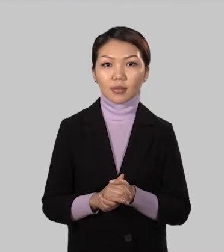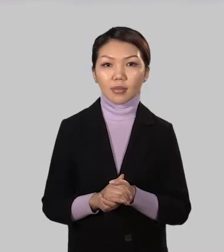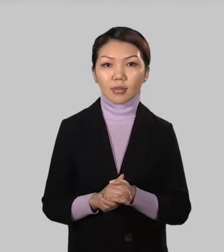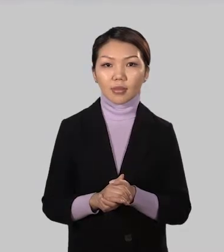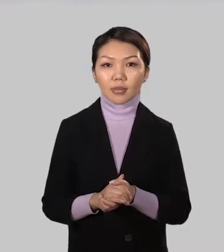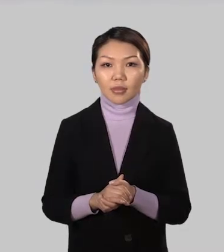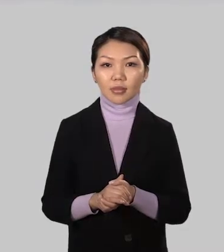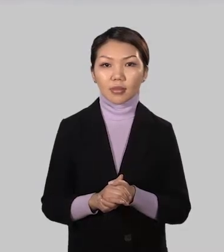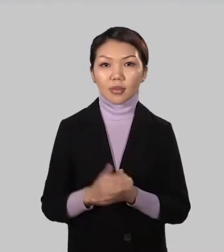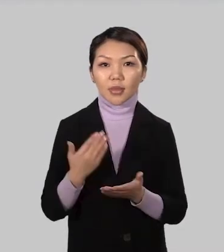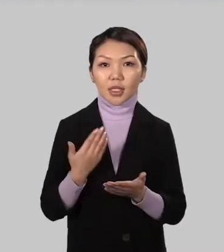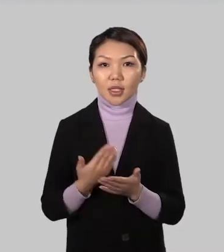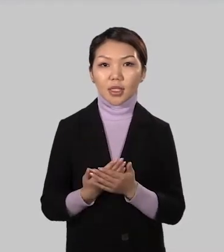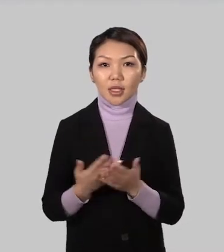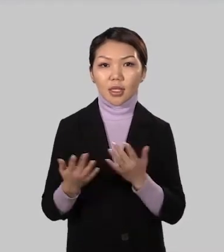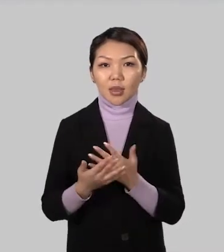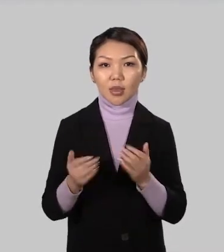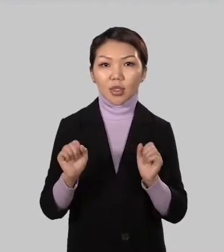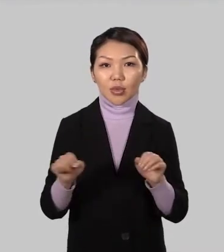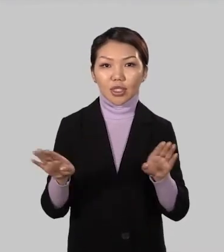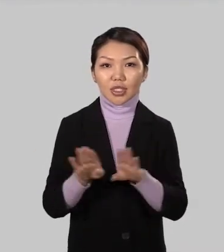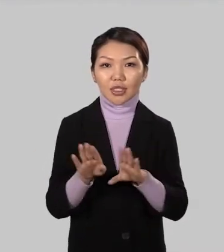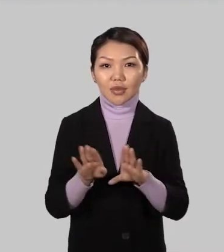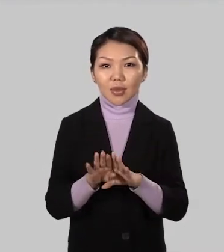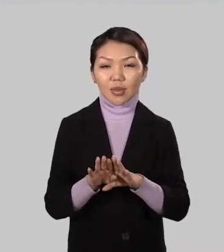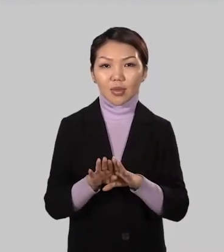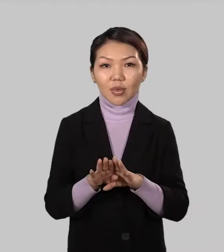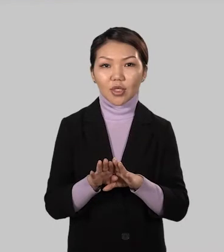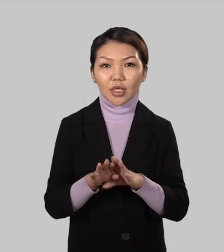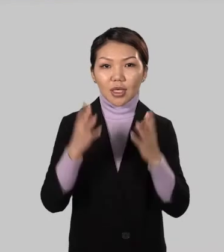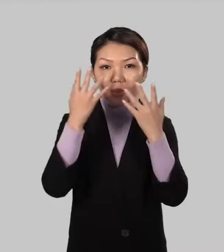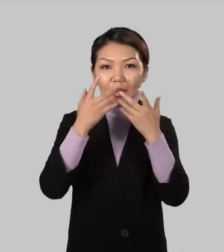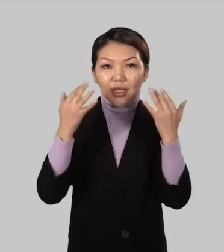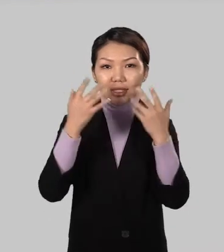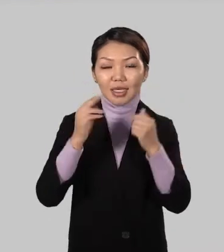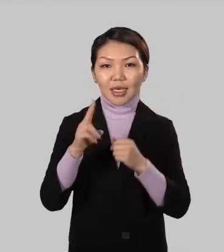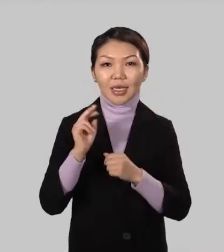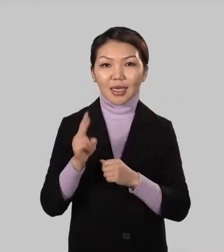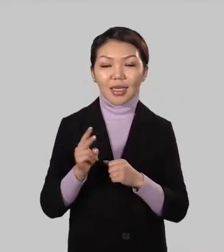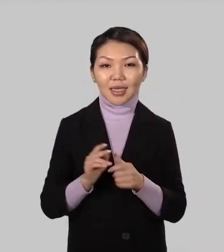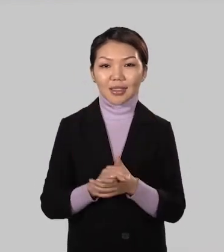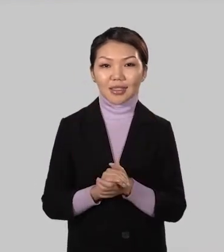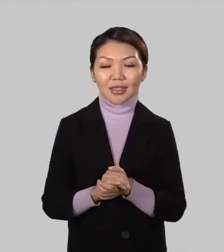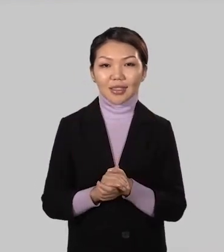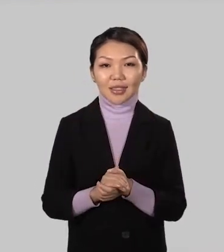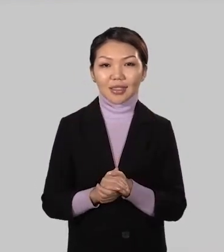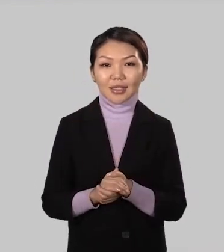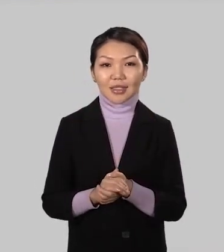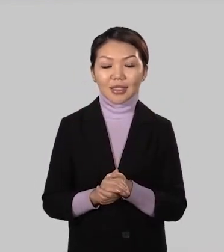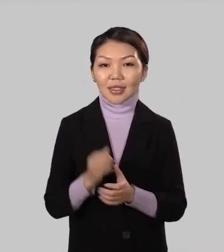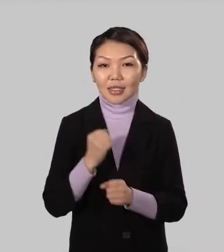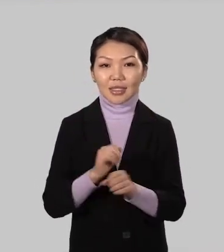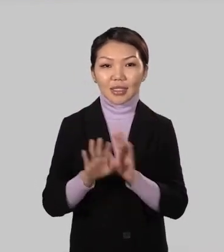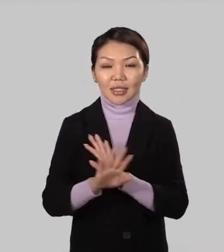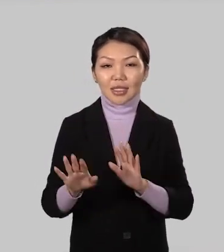итак предметы можно сравнивать по их признакам как при этом избежать речевых ошибок